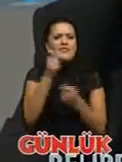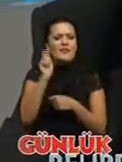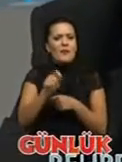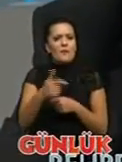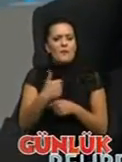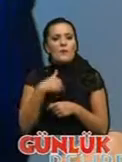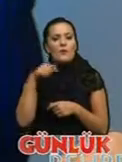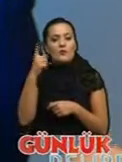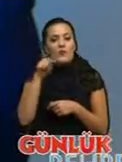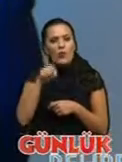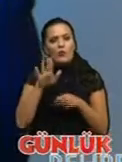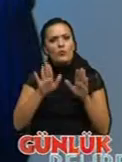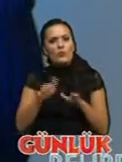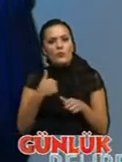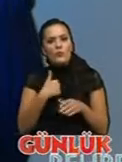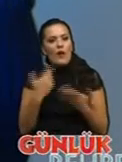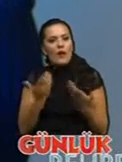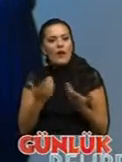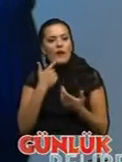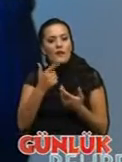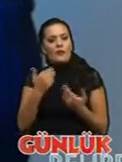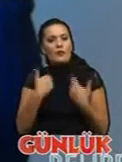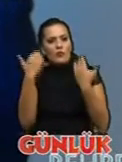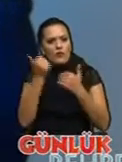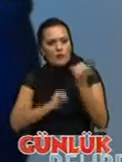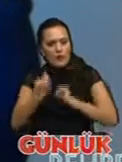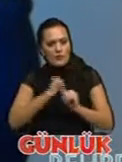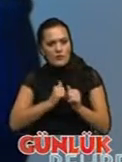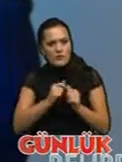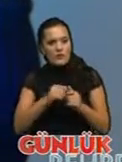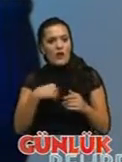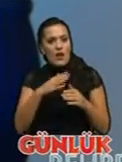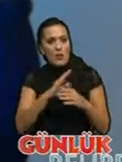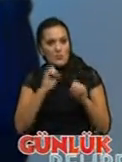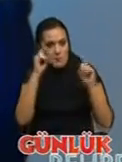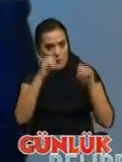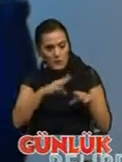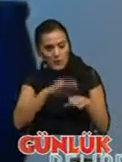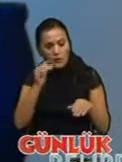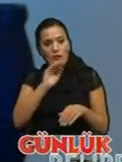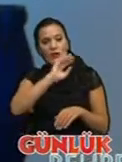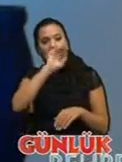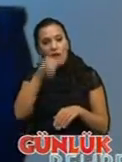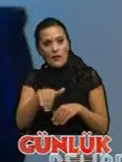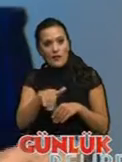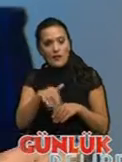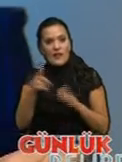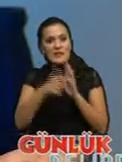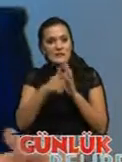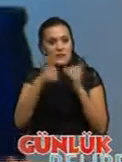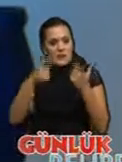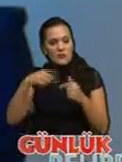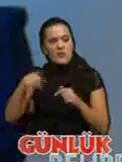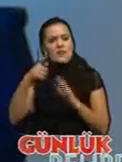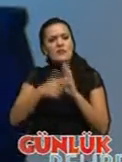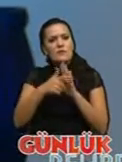tım. Çünkü orada durdum şimdi hani demişlerdir. Hukuk fakültesinden ayrılıyor değil mi? Geliyor İzmir'e.